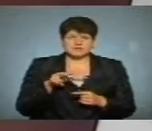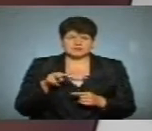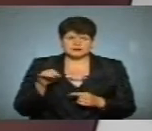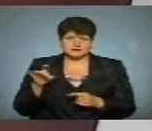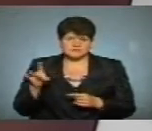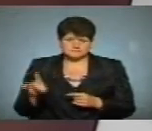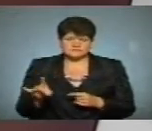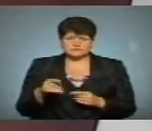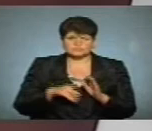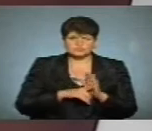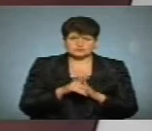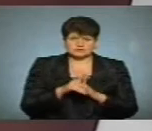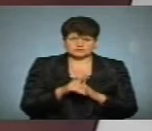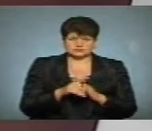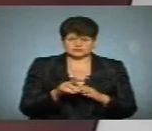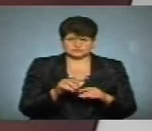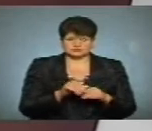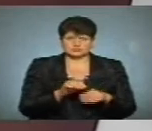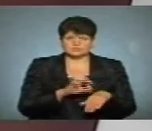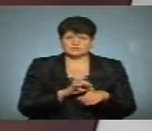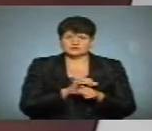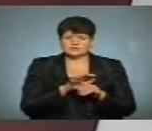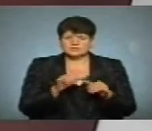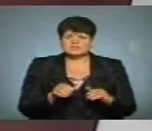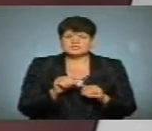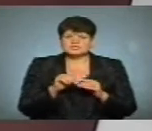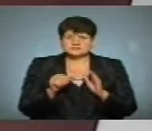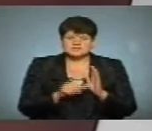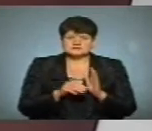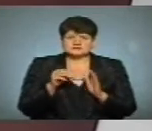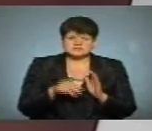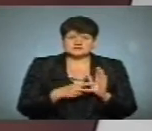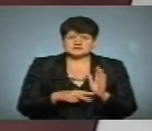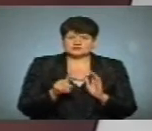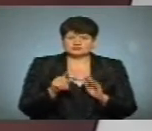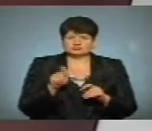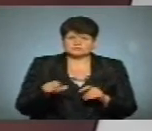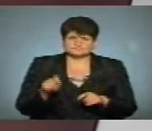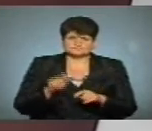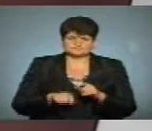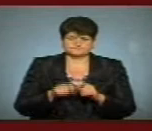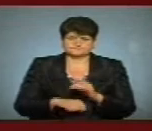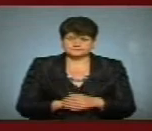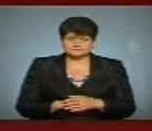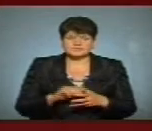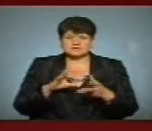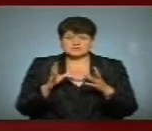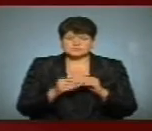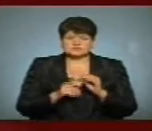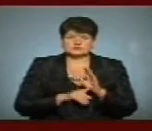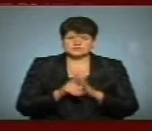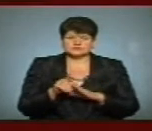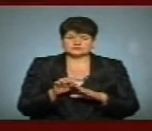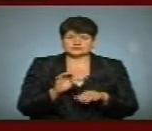полімеразно-ланцюгової реакції від початку пандемії протестували 16 071 людину. Загалом від початку